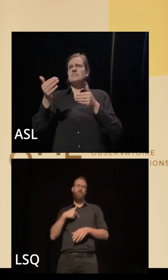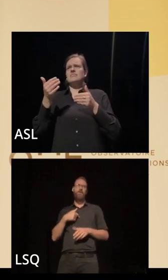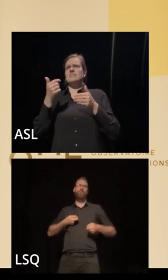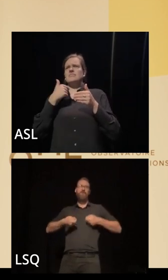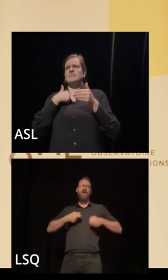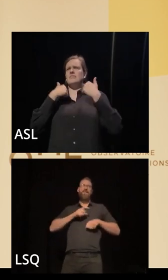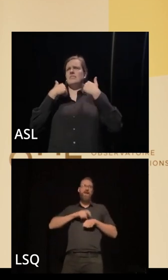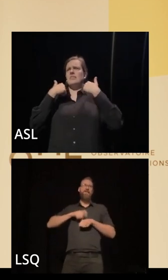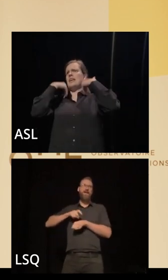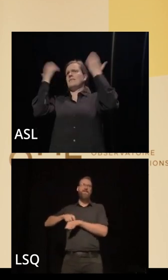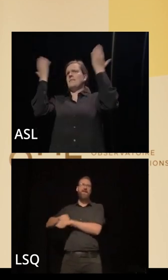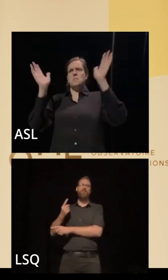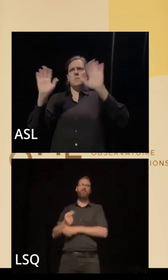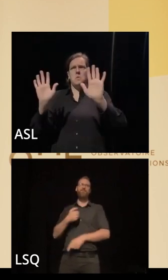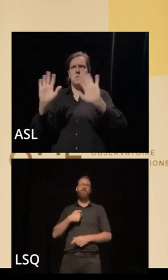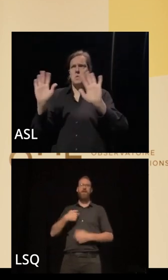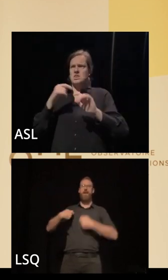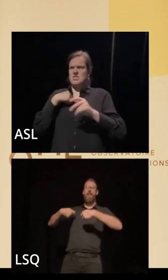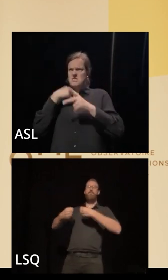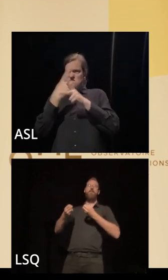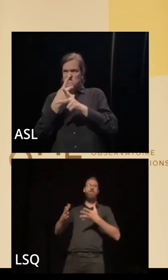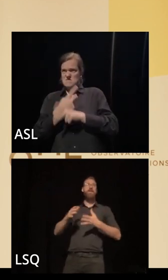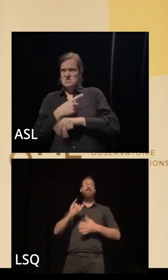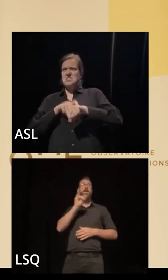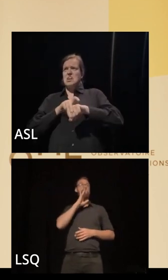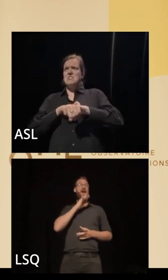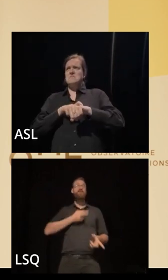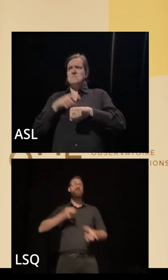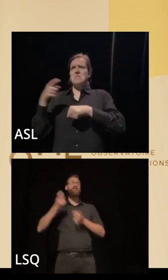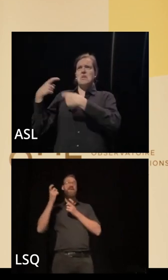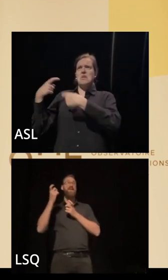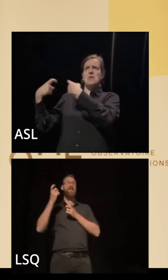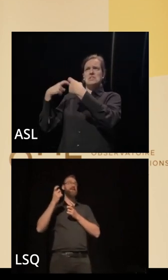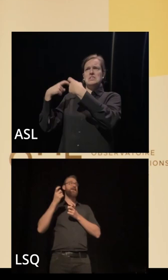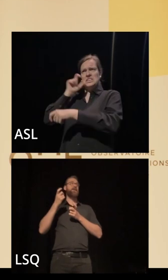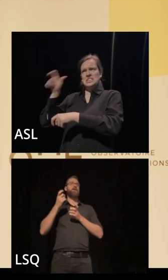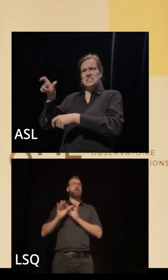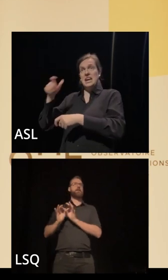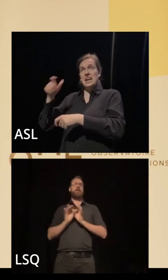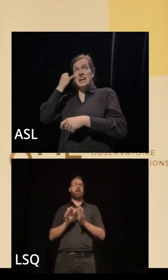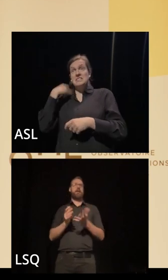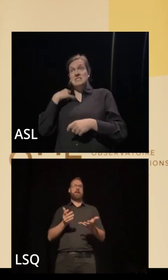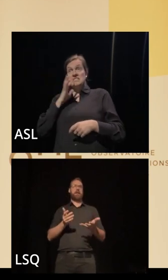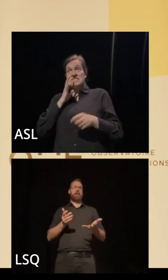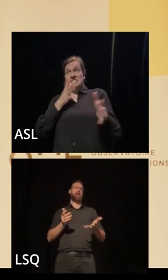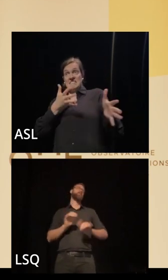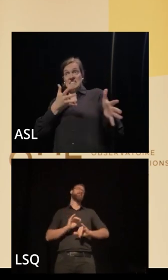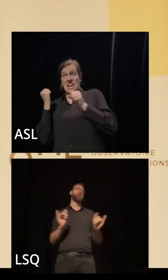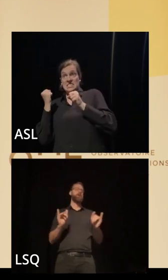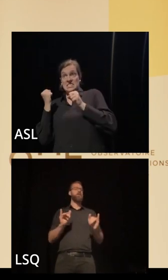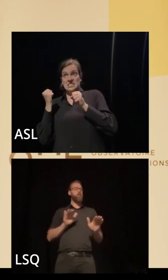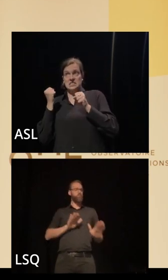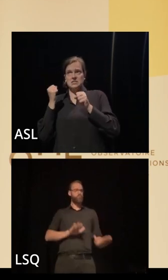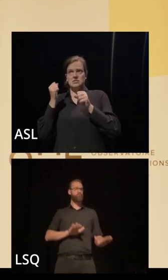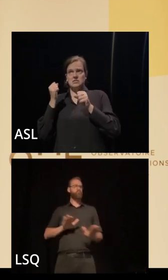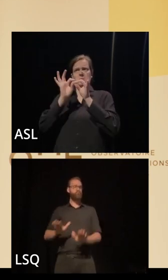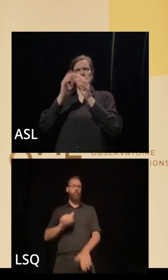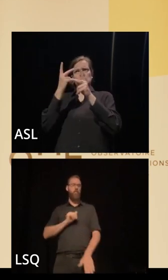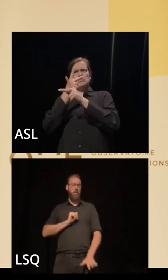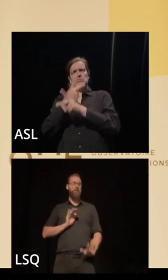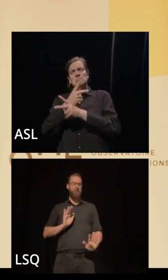pars sur des digressions, je peux m'enflammer, et si je parle trop vite, pour vous qui êtes en train de traduire,